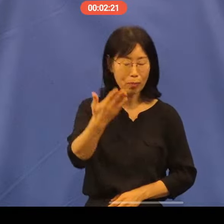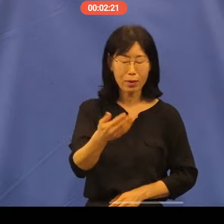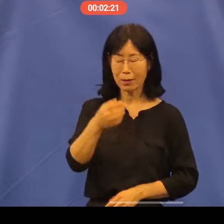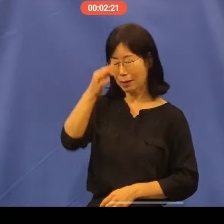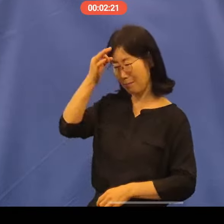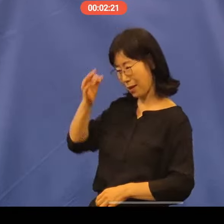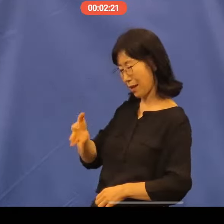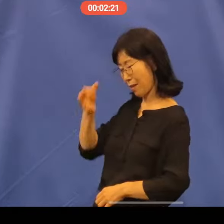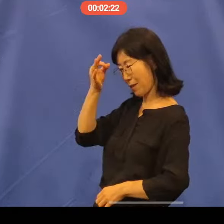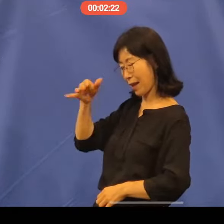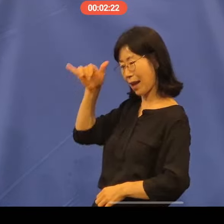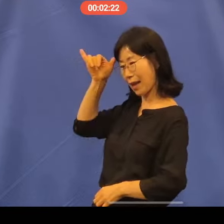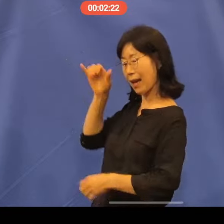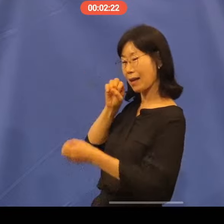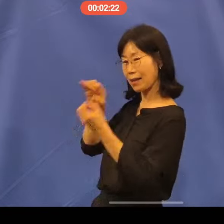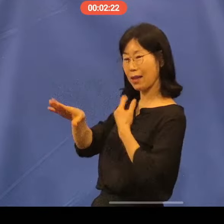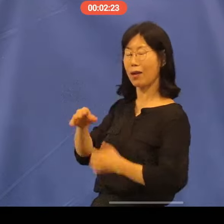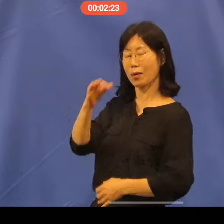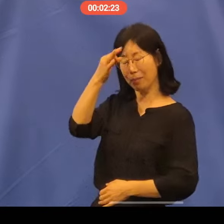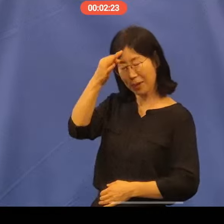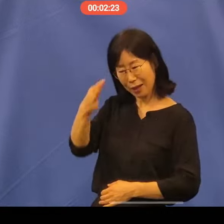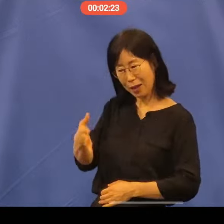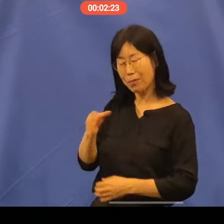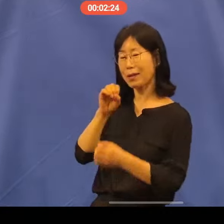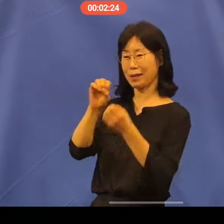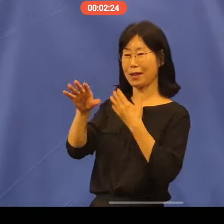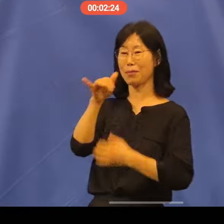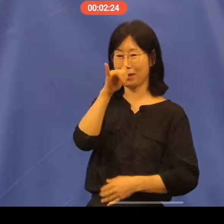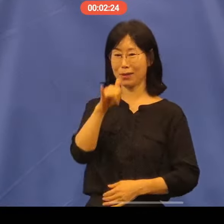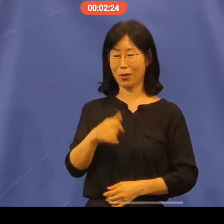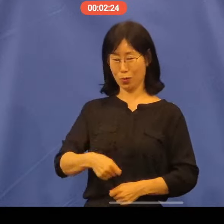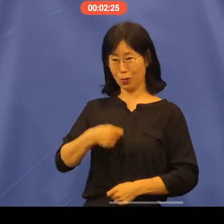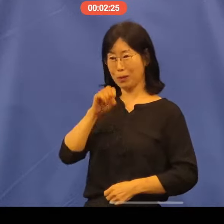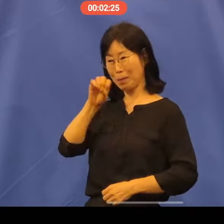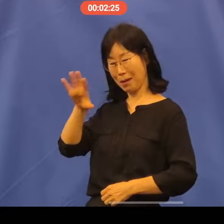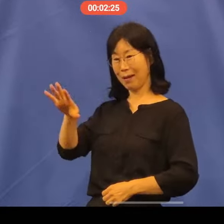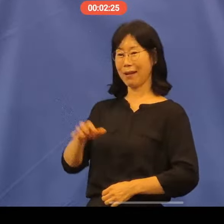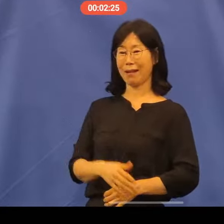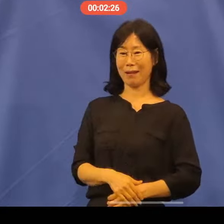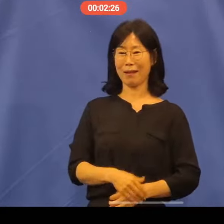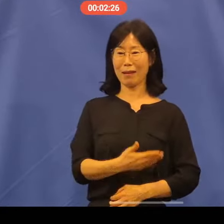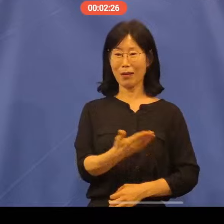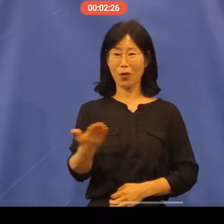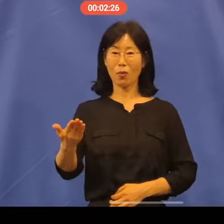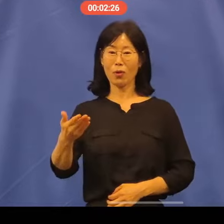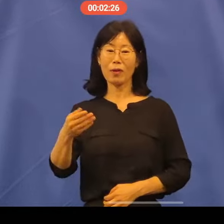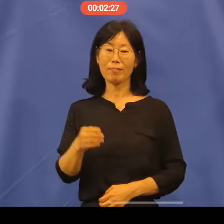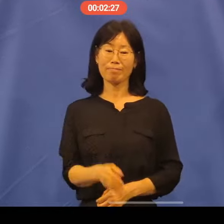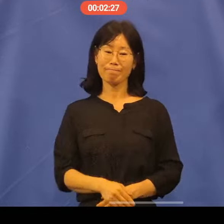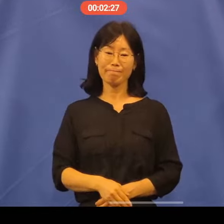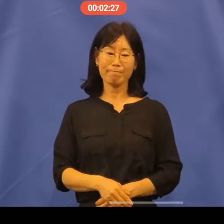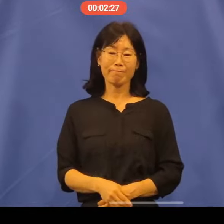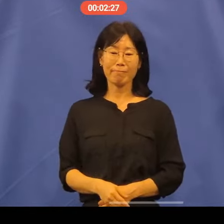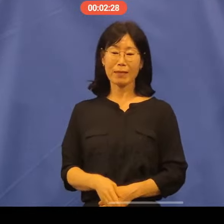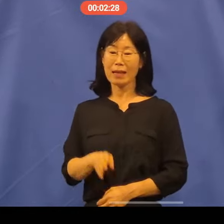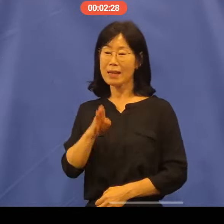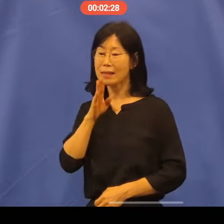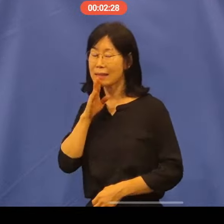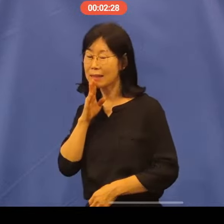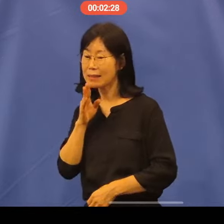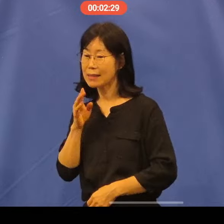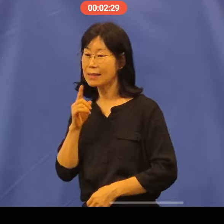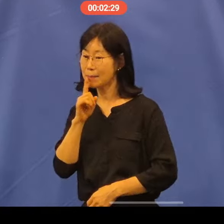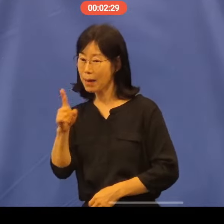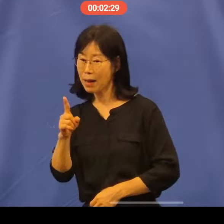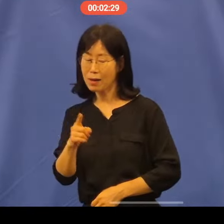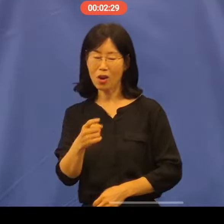굉장히 그래도 솔직해요. 예. 여러분, 이 거짓된 정보와 지식을 분별할 수 있어야 돼요. 다 바른 답만